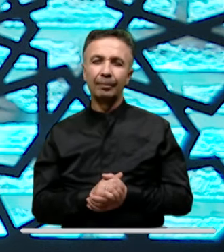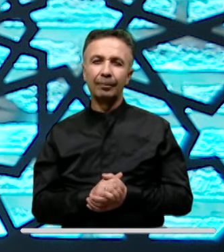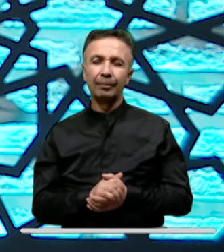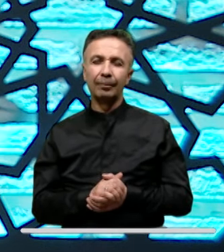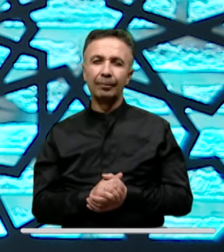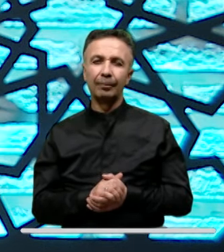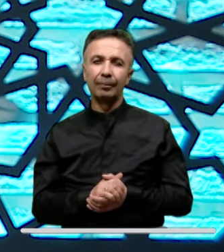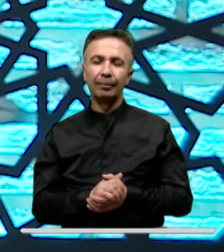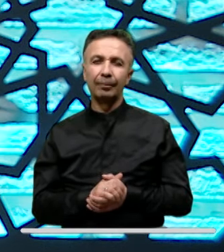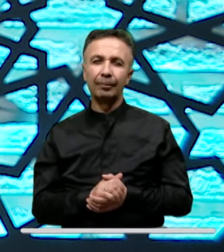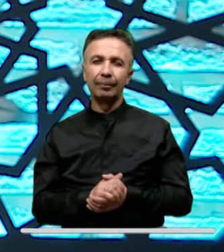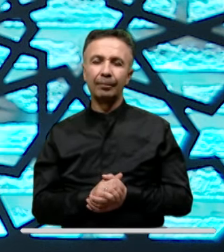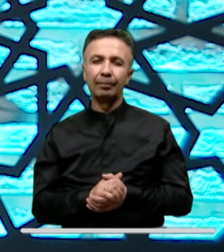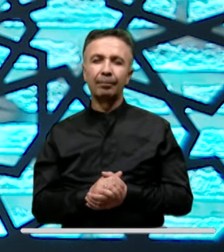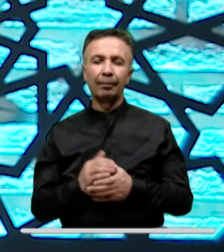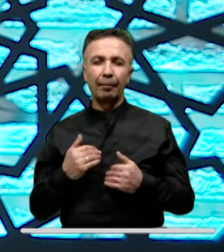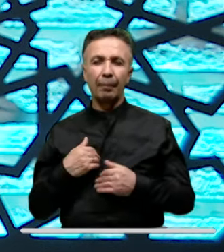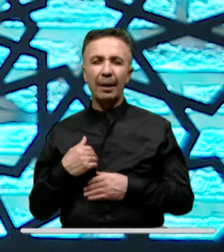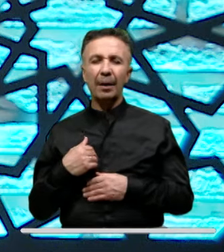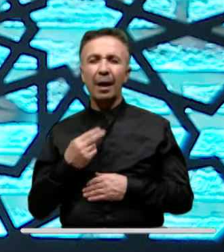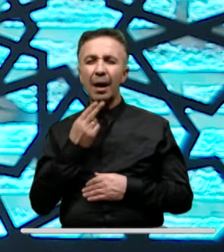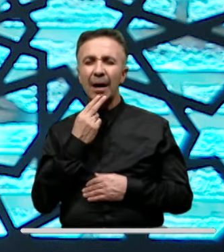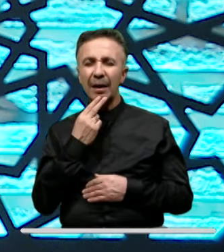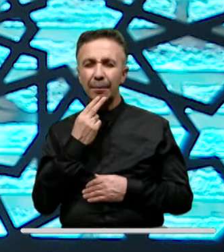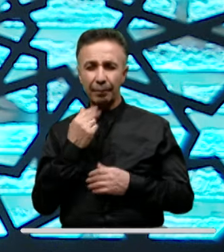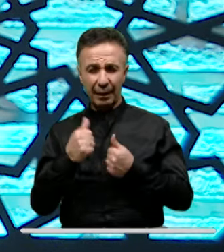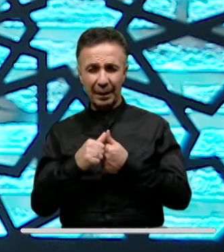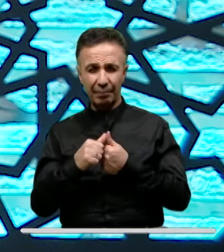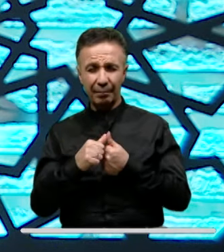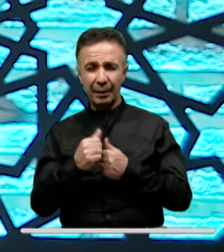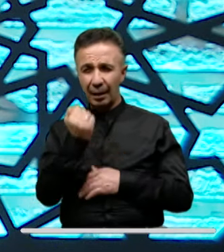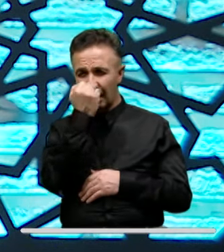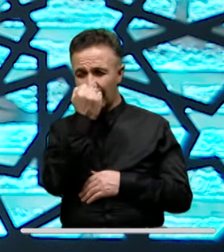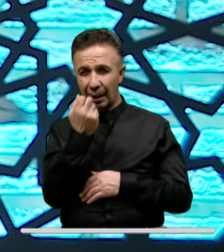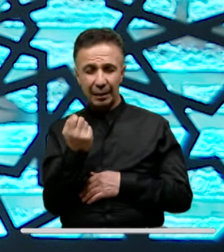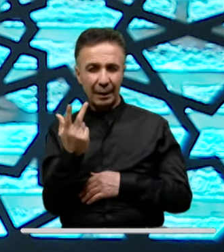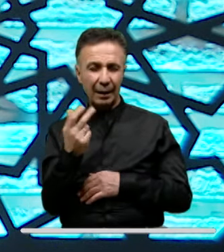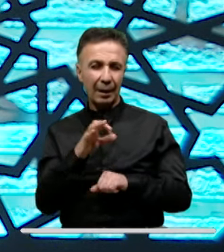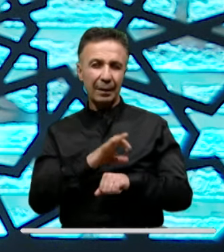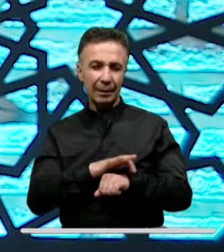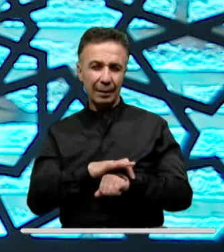Furkan Bey, ben hanımım kanser hastası. Hı hı.